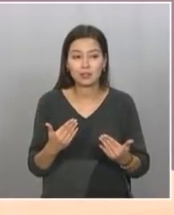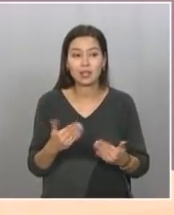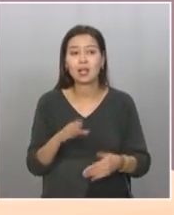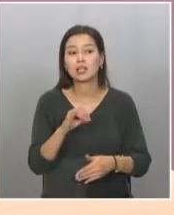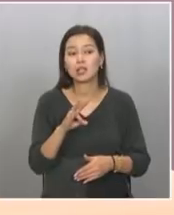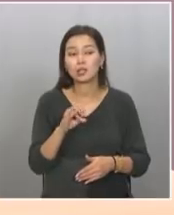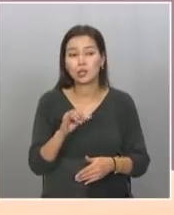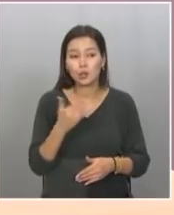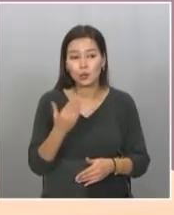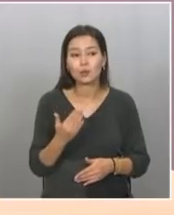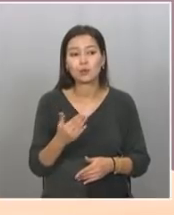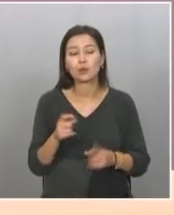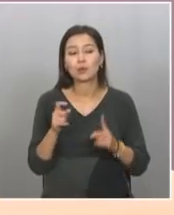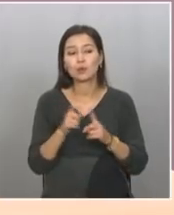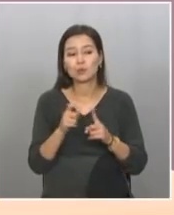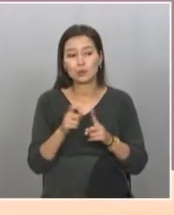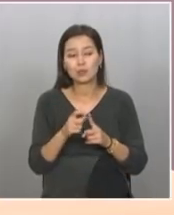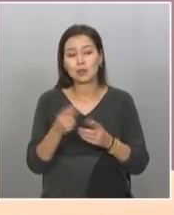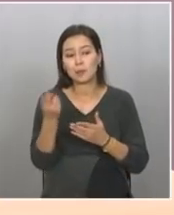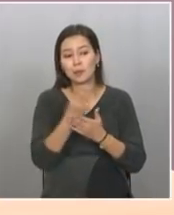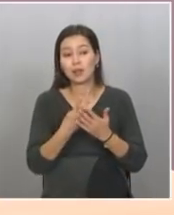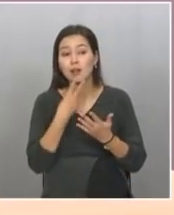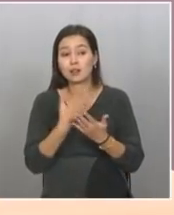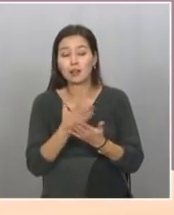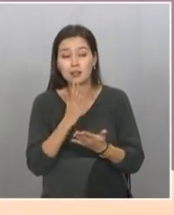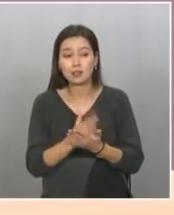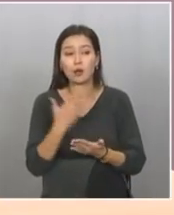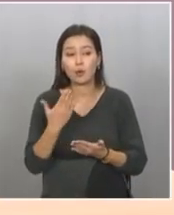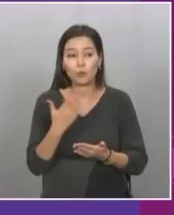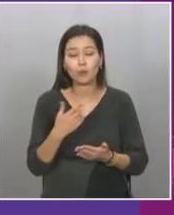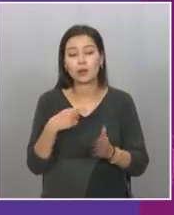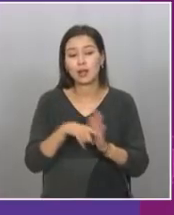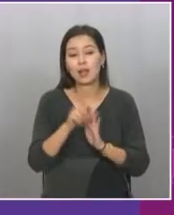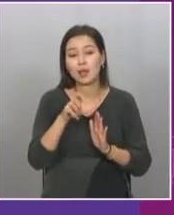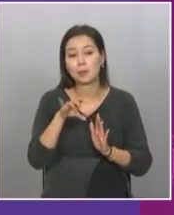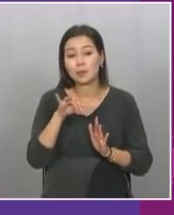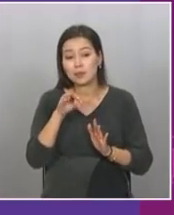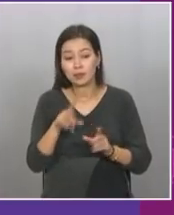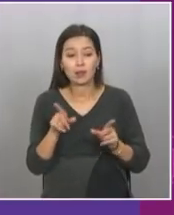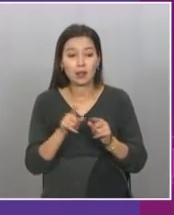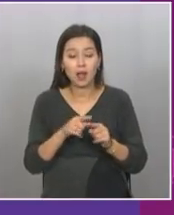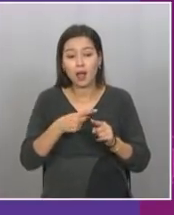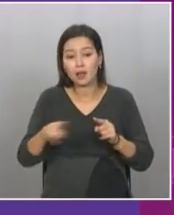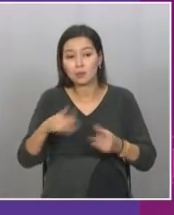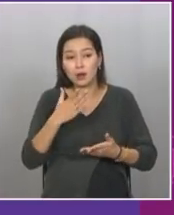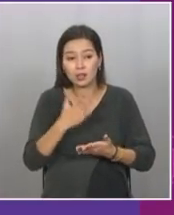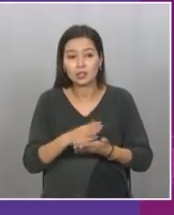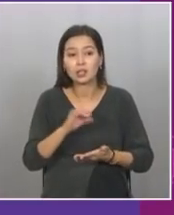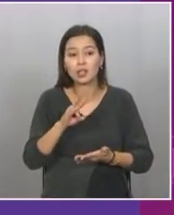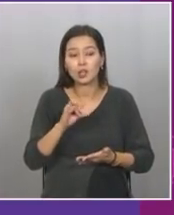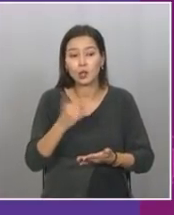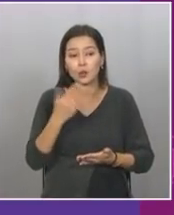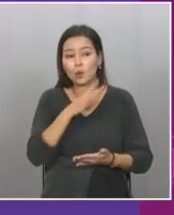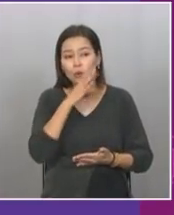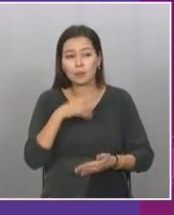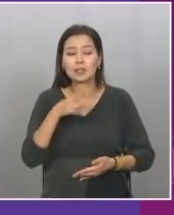де бейнелі сөзге жатады. Оның эпитеттен айырмашылығы бар. Теңеу көбіне дай дей,